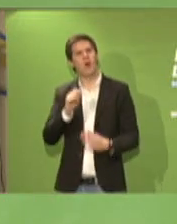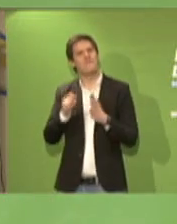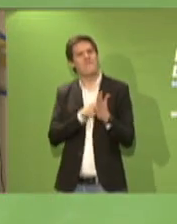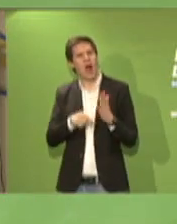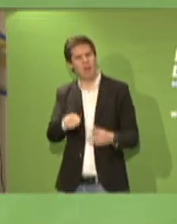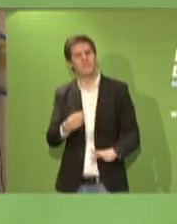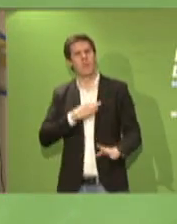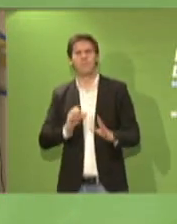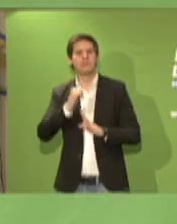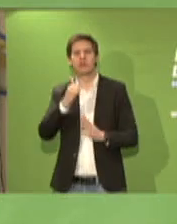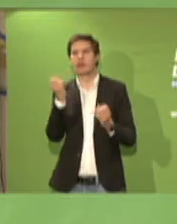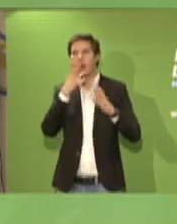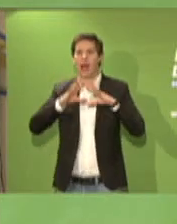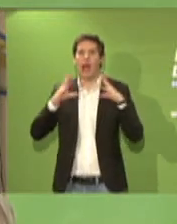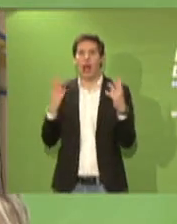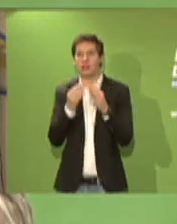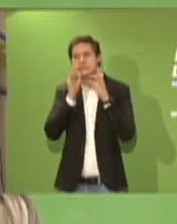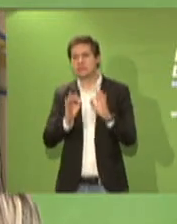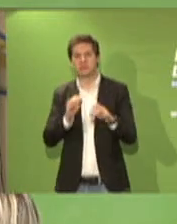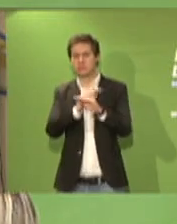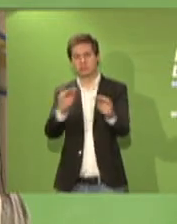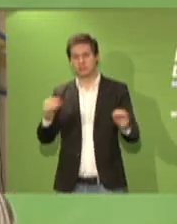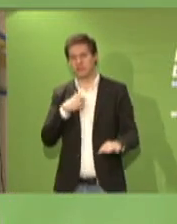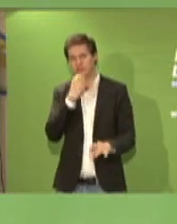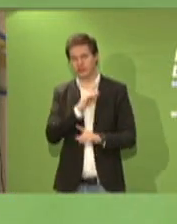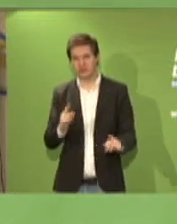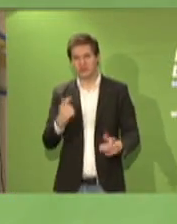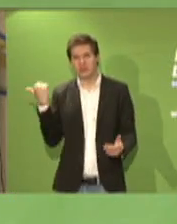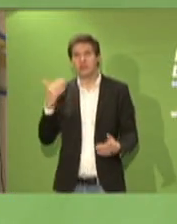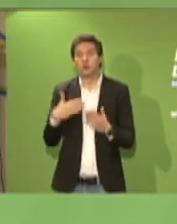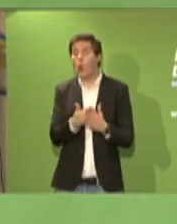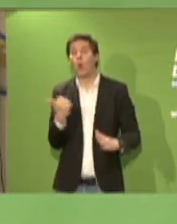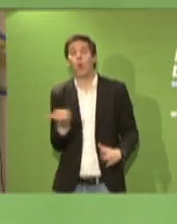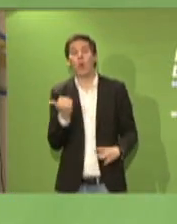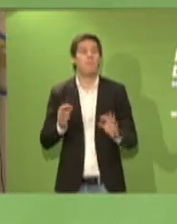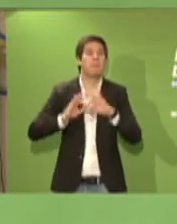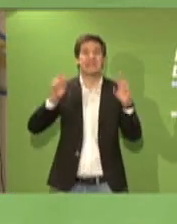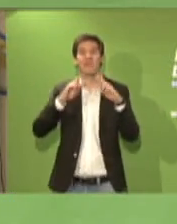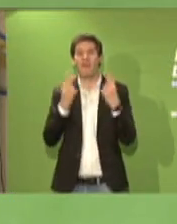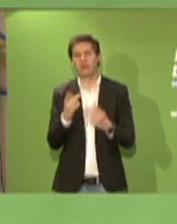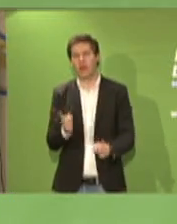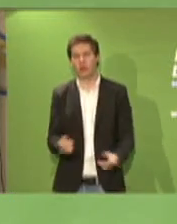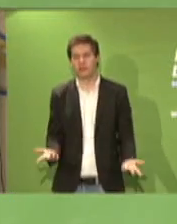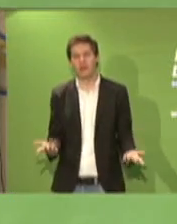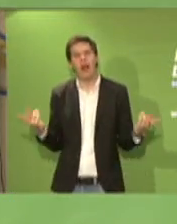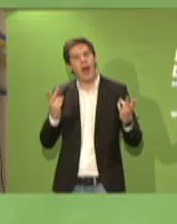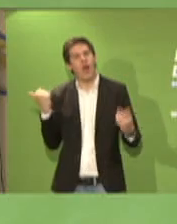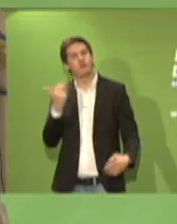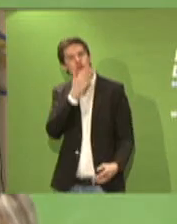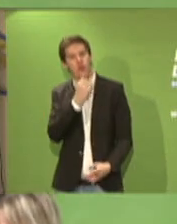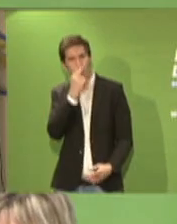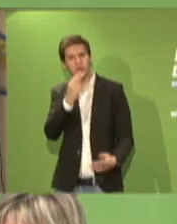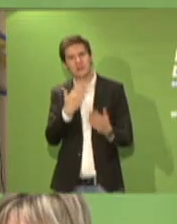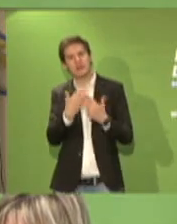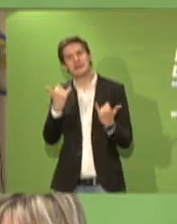ist natürlich jetzt nicht vollständig und das ist auch nicht vielleicht das Beste, was es jemals gegeben hat, aber es ist auf alle Fälle toll. Und dann gucken wir uns zum ersten Video